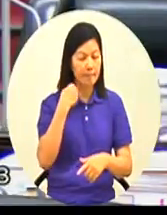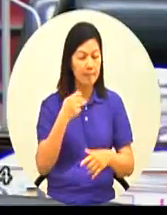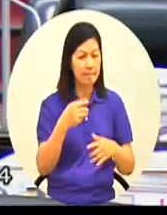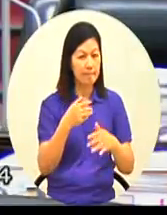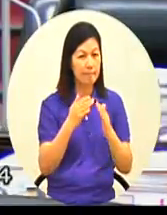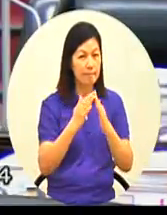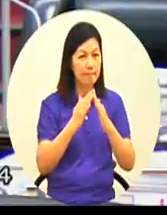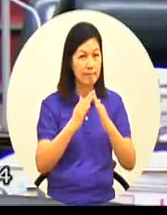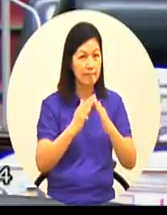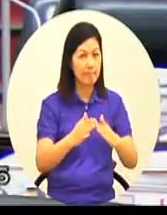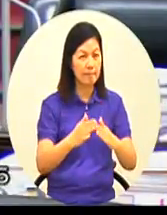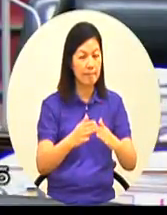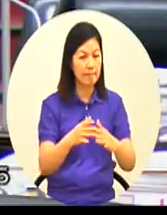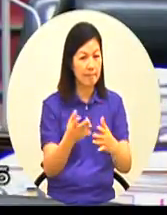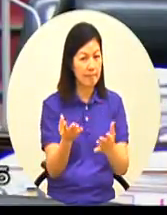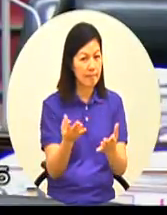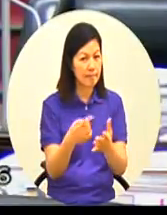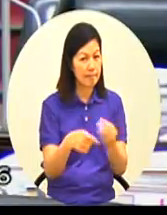答。